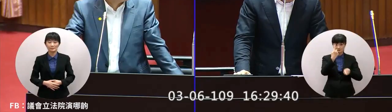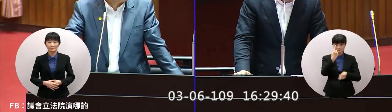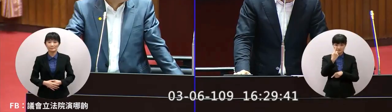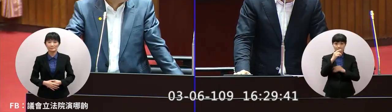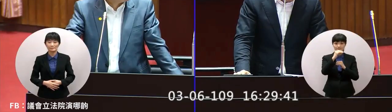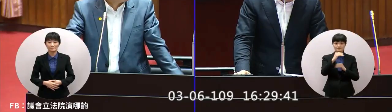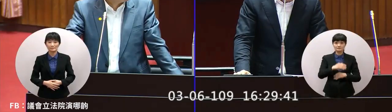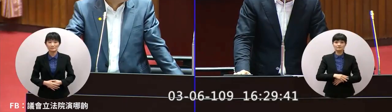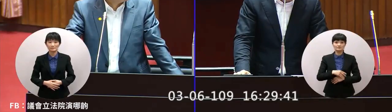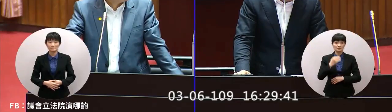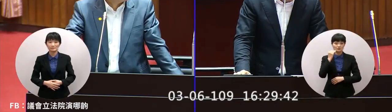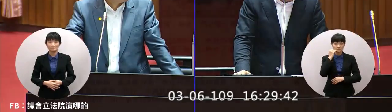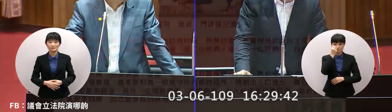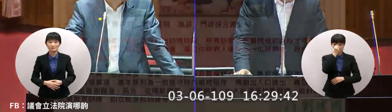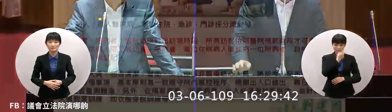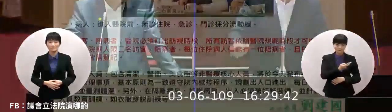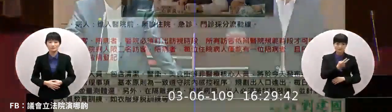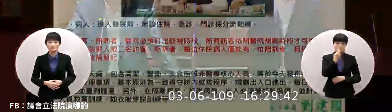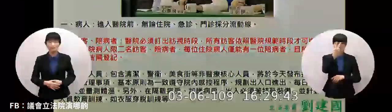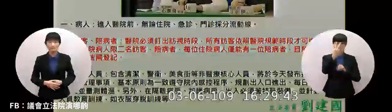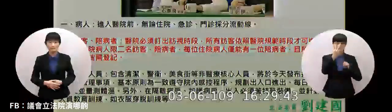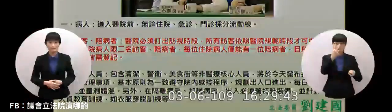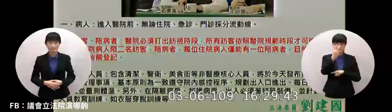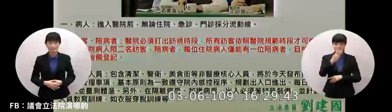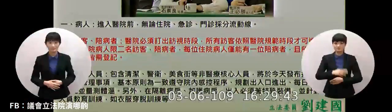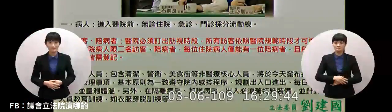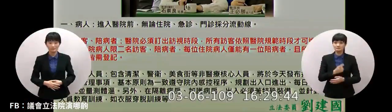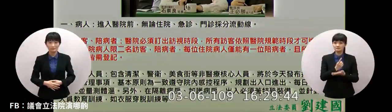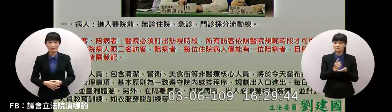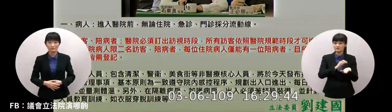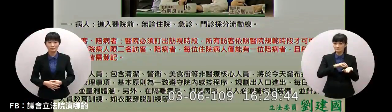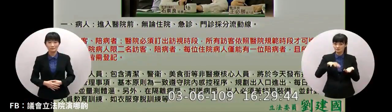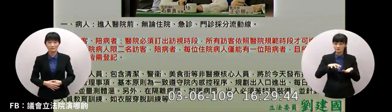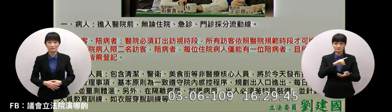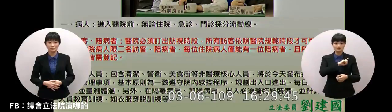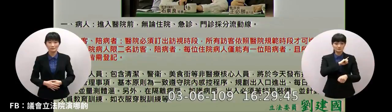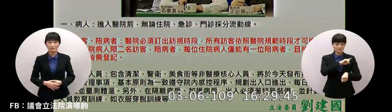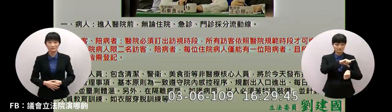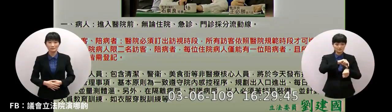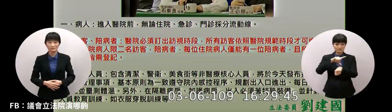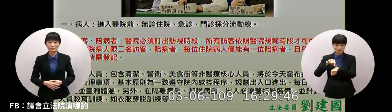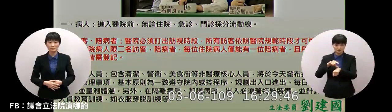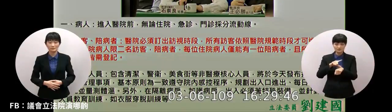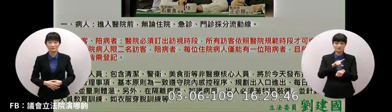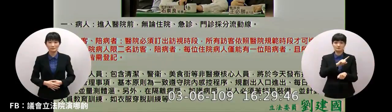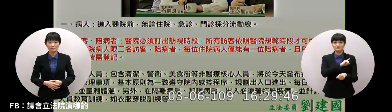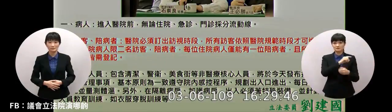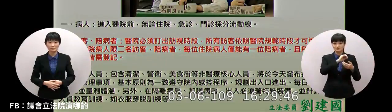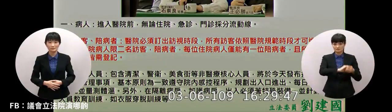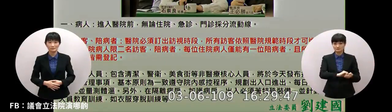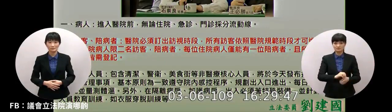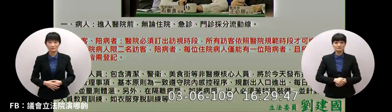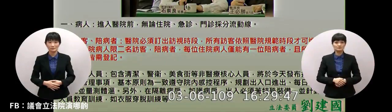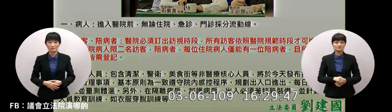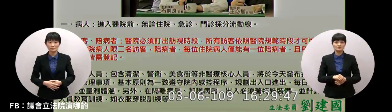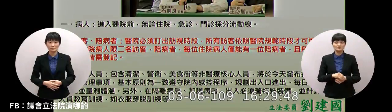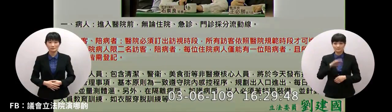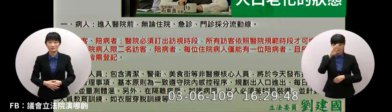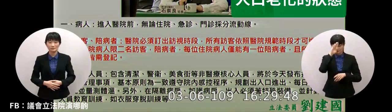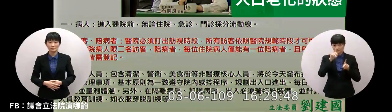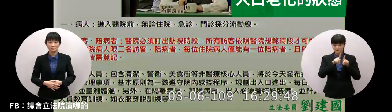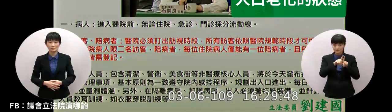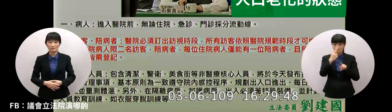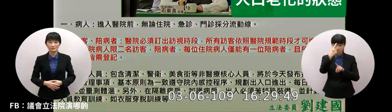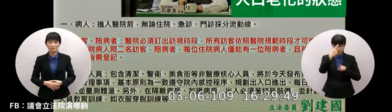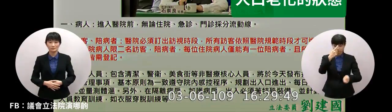有这个访视者两名嘛，然后各医院去规划那个时段，但是。陪病者一人， 我觉得这个